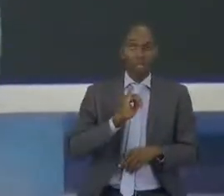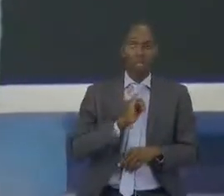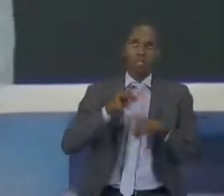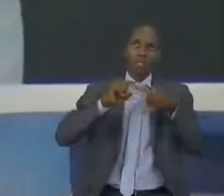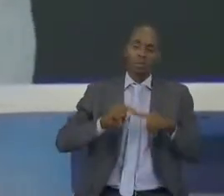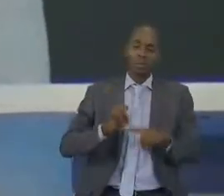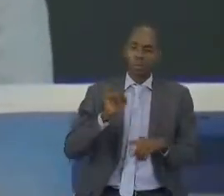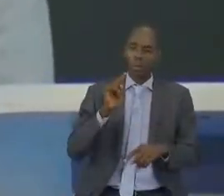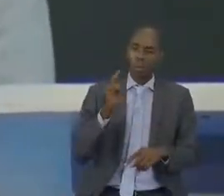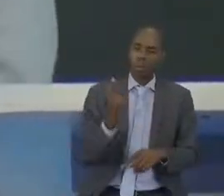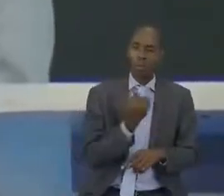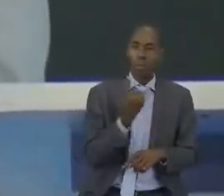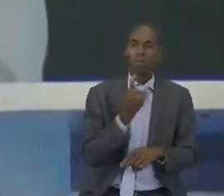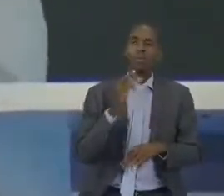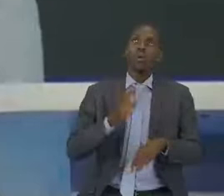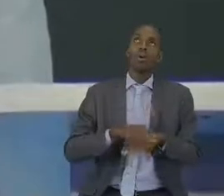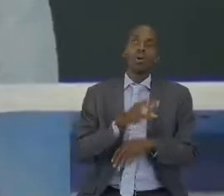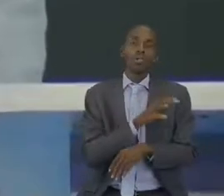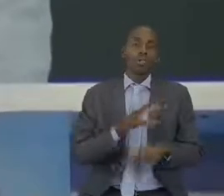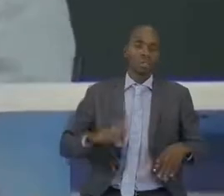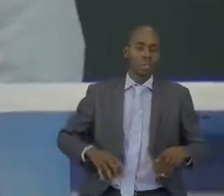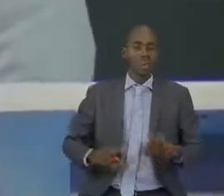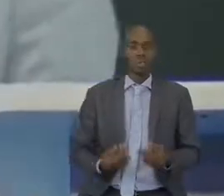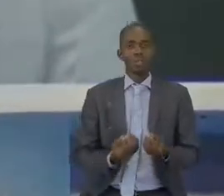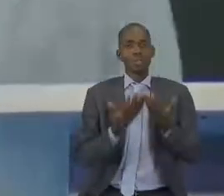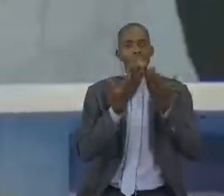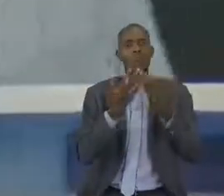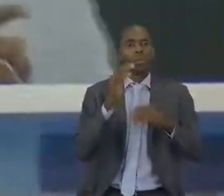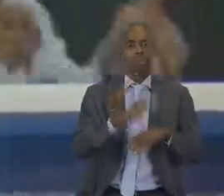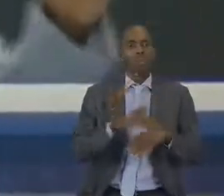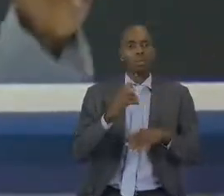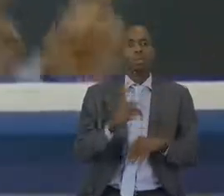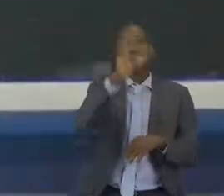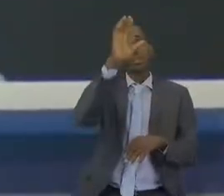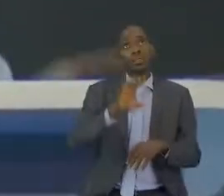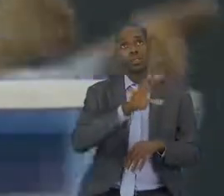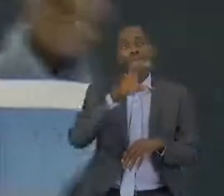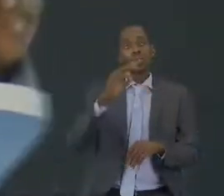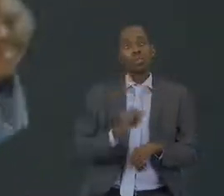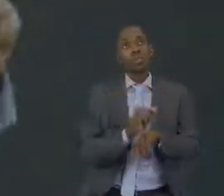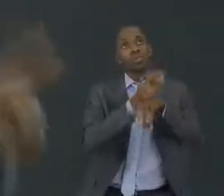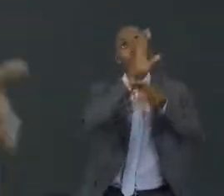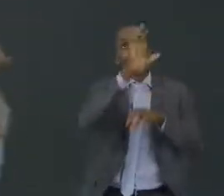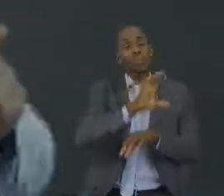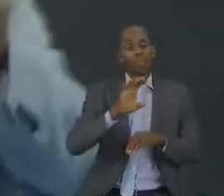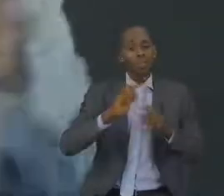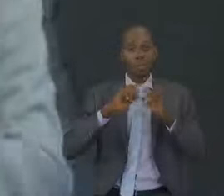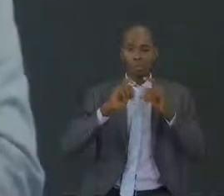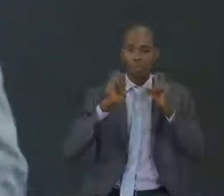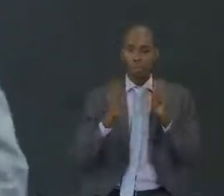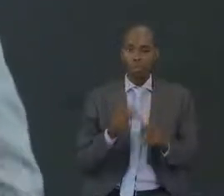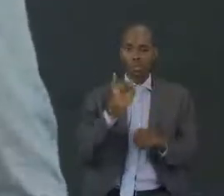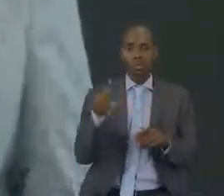dépends seulement de Christ et de son expiation sur la croix du calvaire. Dès que tu crois de cette